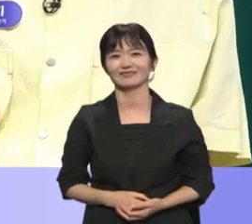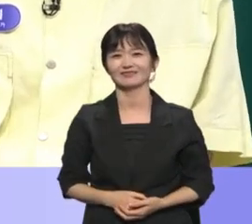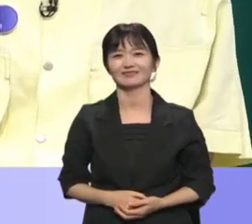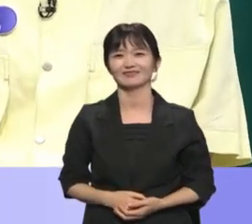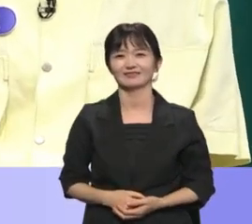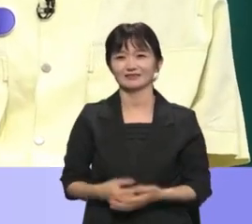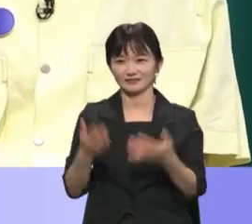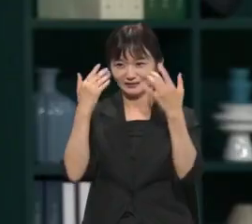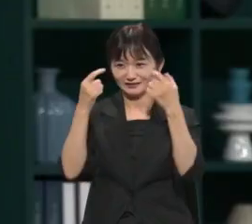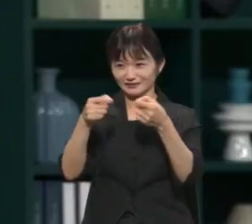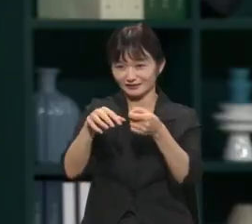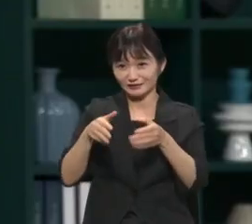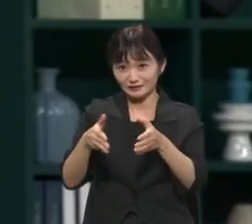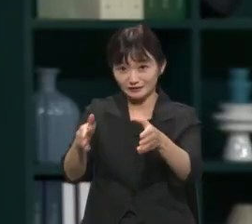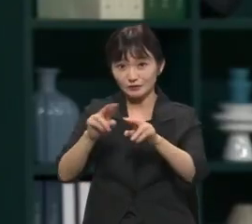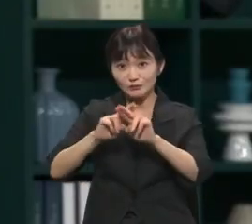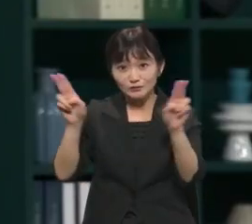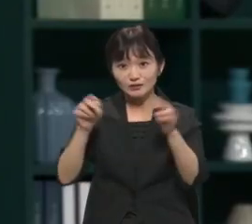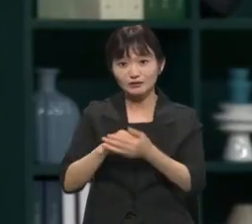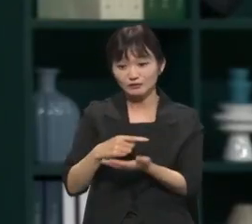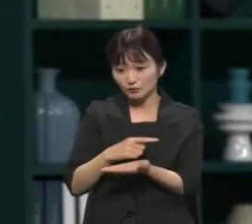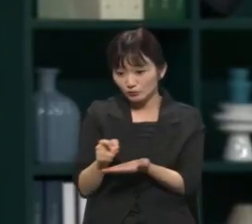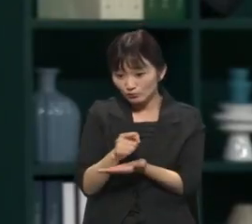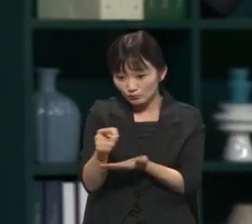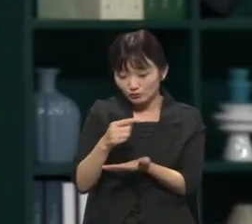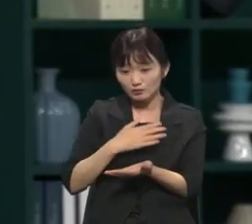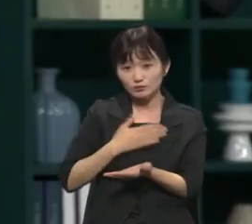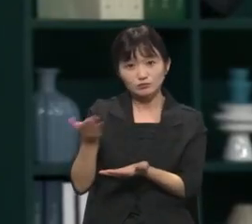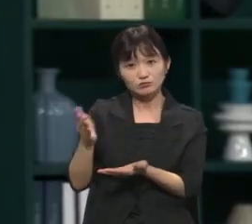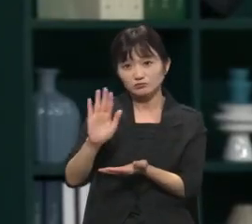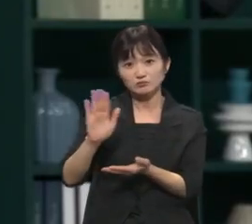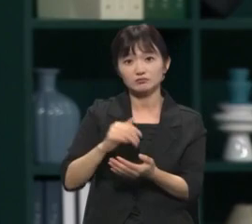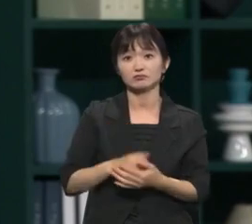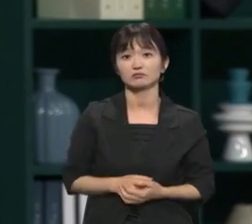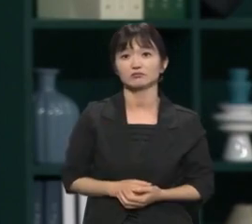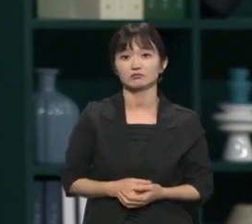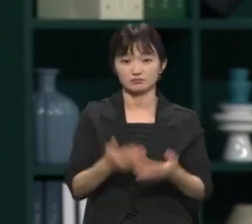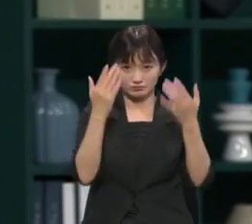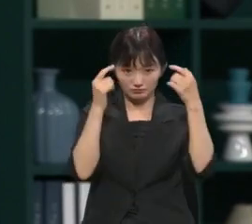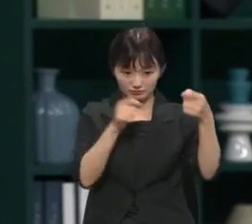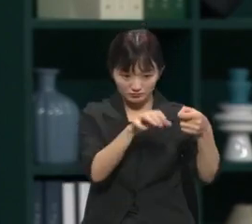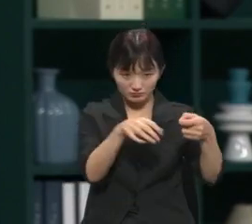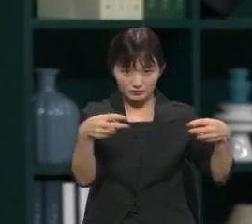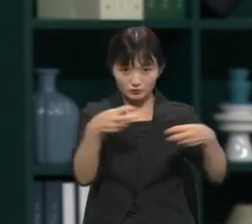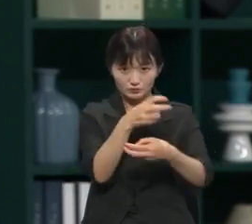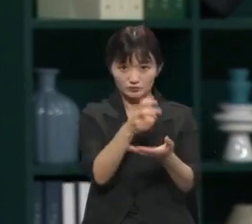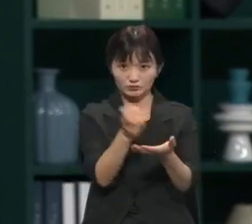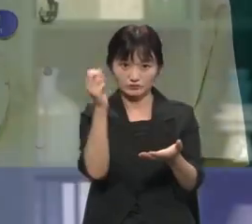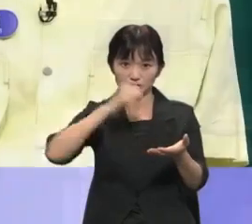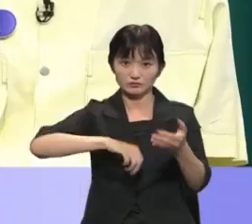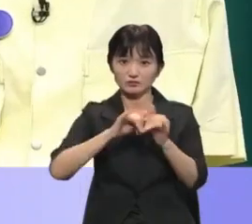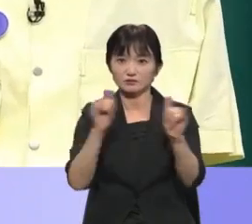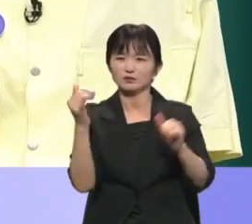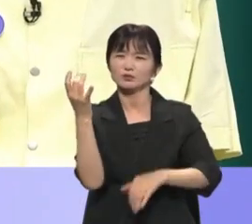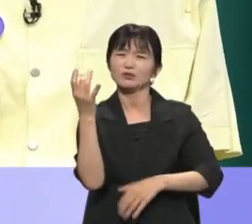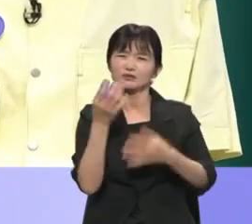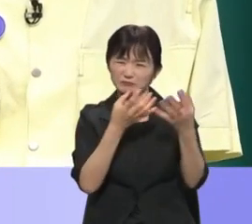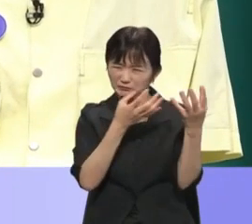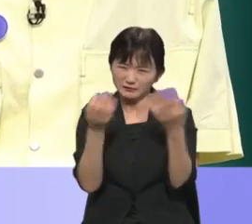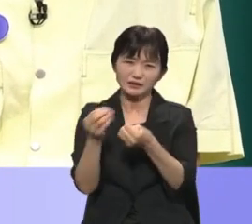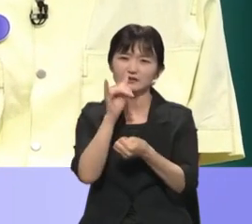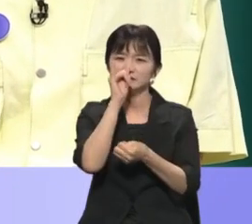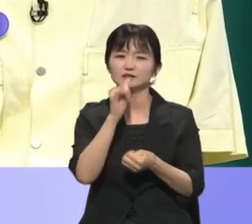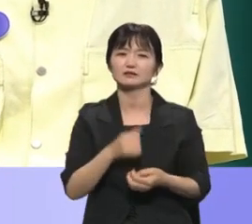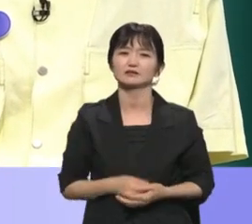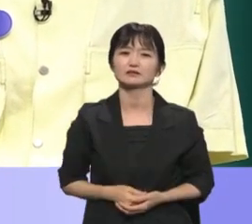스쿨존이 해제가 됐으니까 내비게이션에서도 안내가 안 됐을 수도 있고 근데 이제 스쿨존에서 교통법규 위반하는 사람들이 원래도 많기도